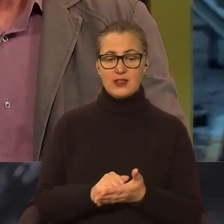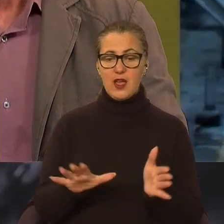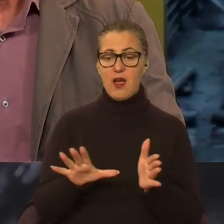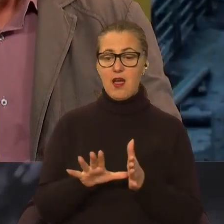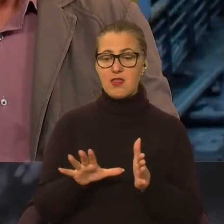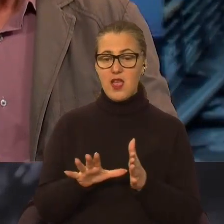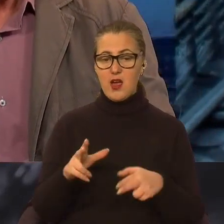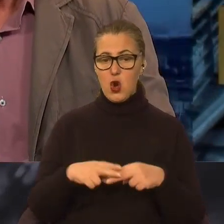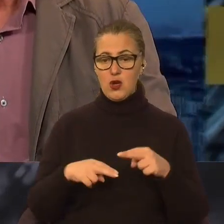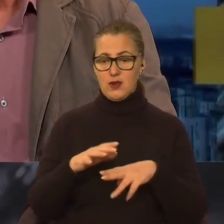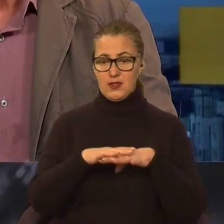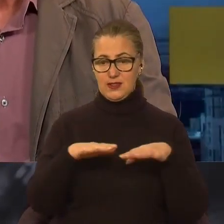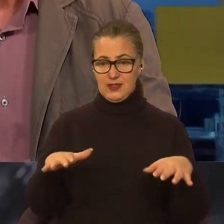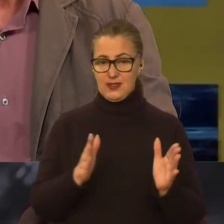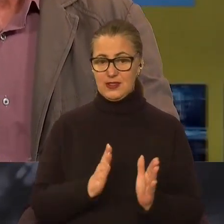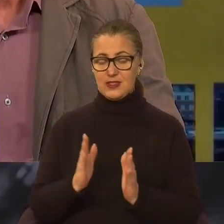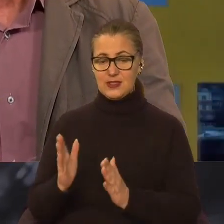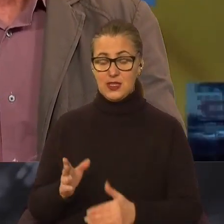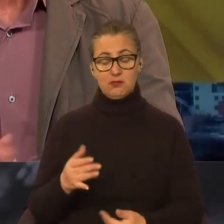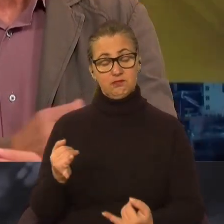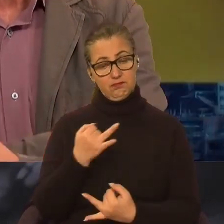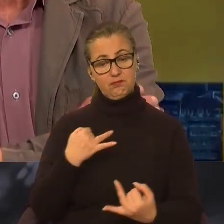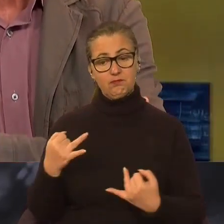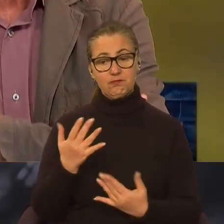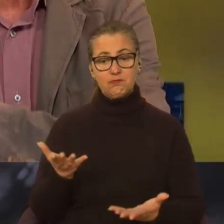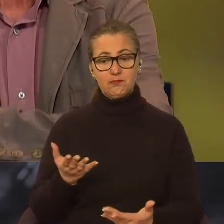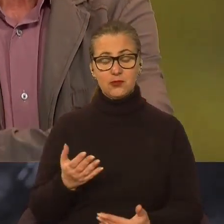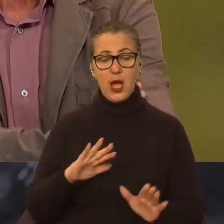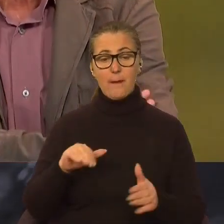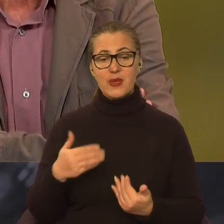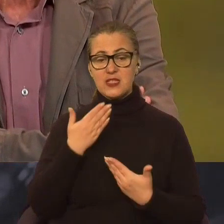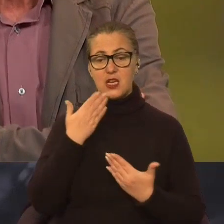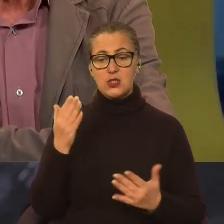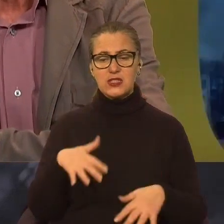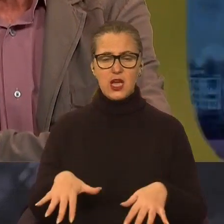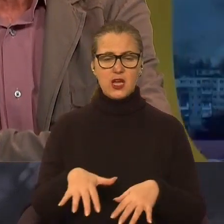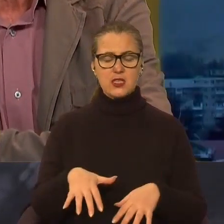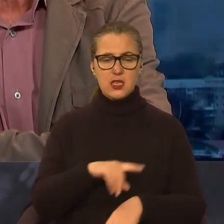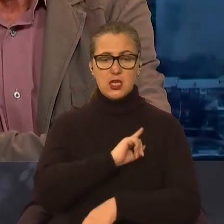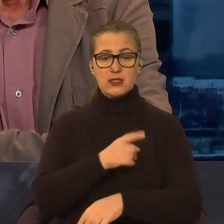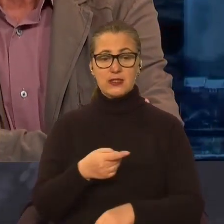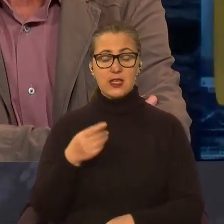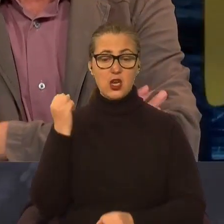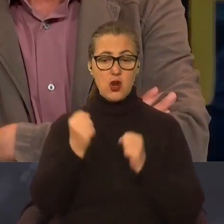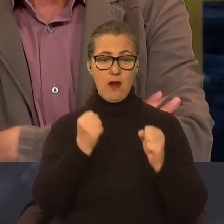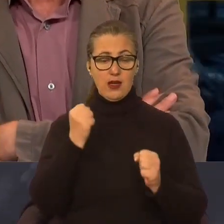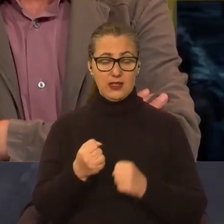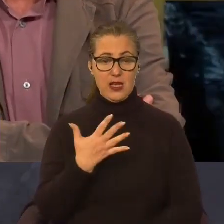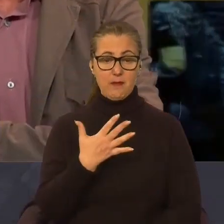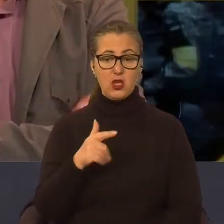енергоструктури Тож давайте поговоримо і про це після останньої масової атаки яка відбулася 5 Доброго дня